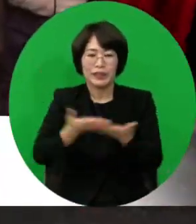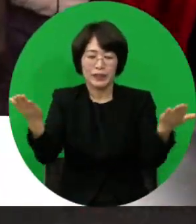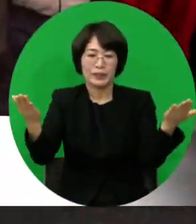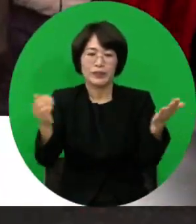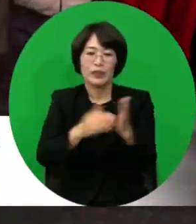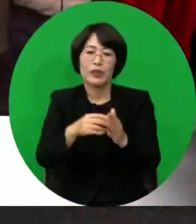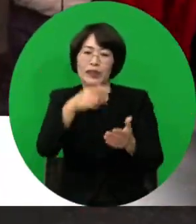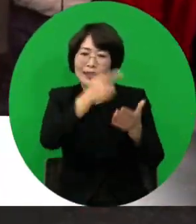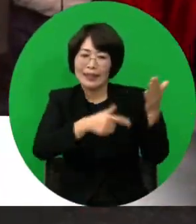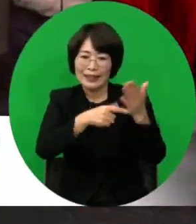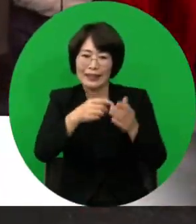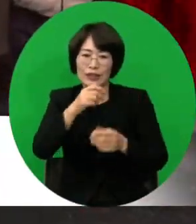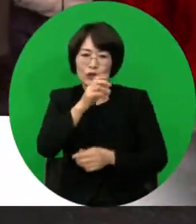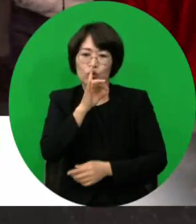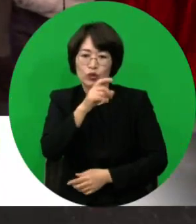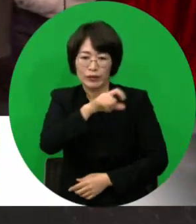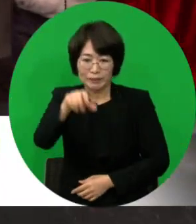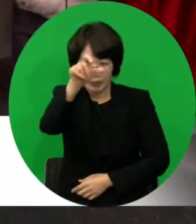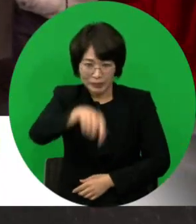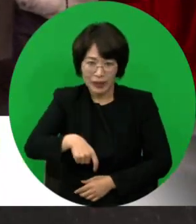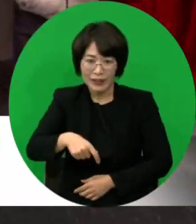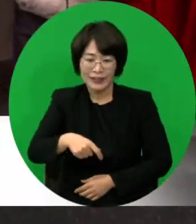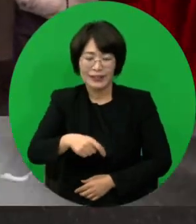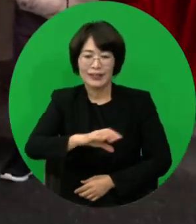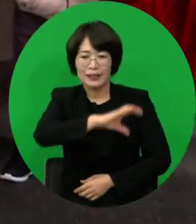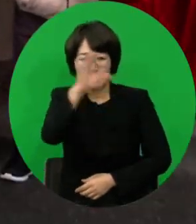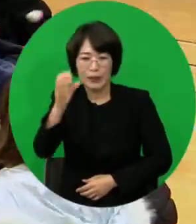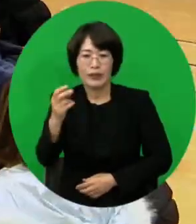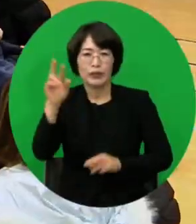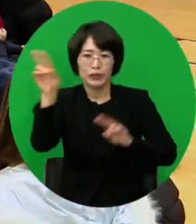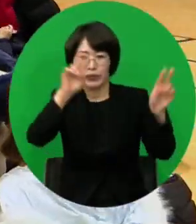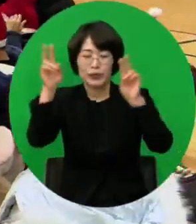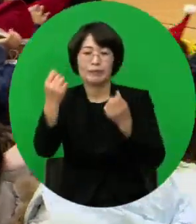강진읍 중앙로에서는 루돌프 자전거를 탄 산타 원정대 퍼레이드도 열렸습니다.